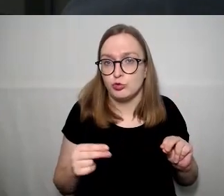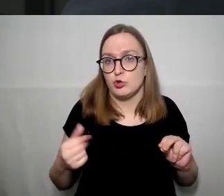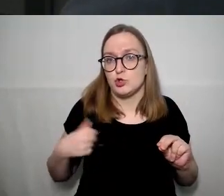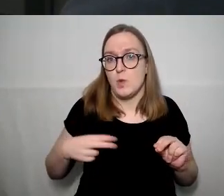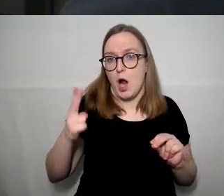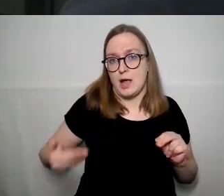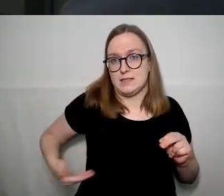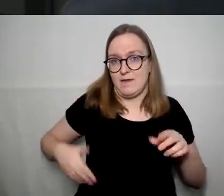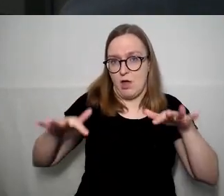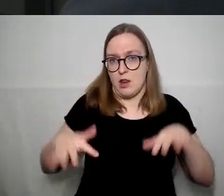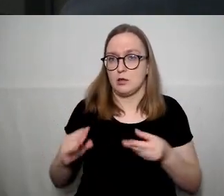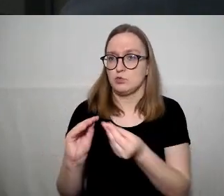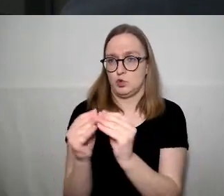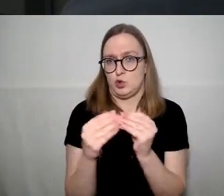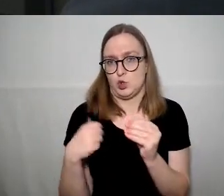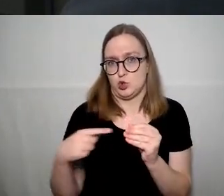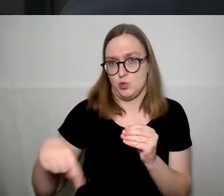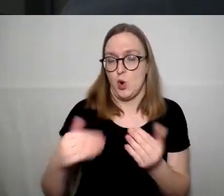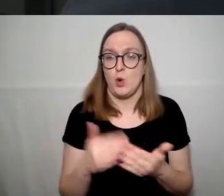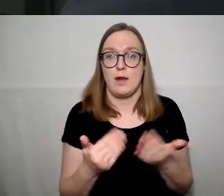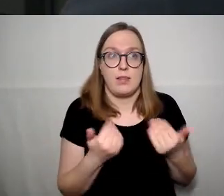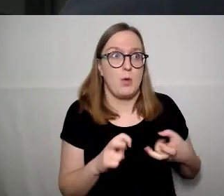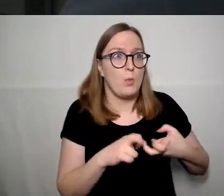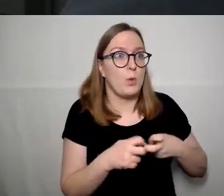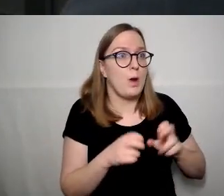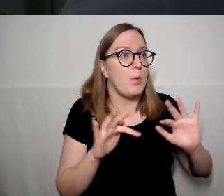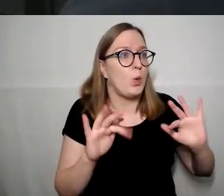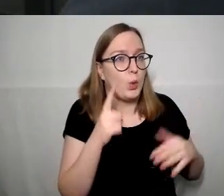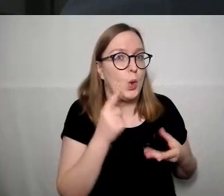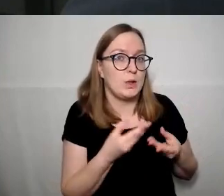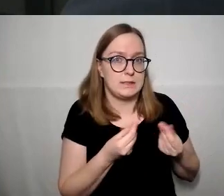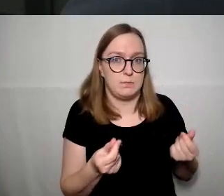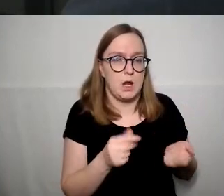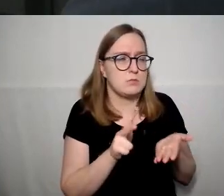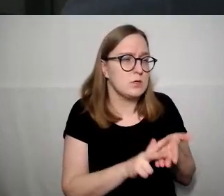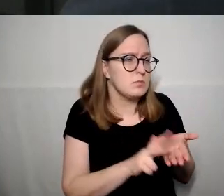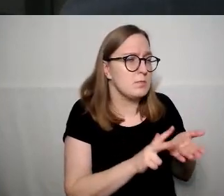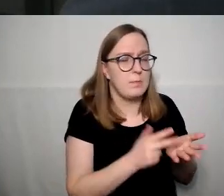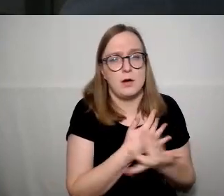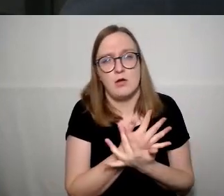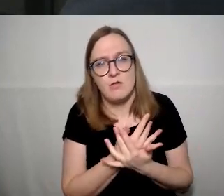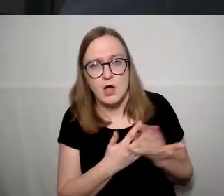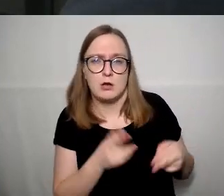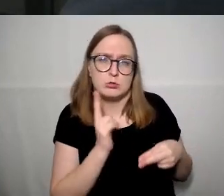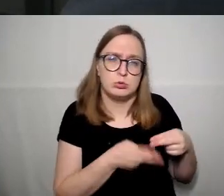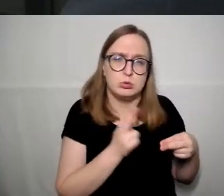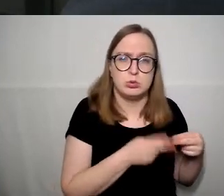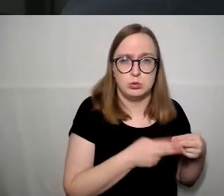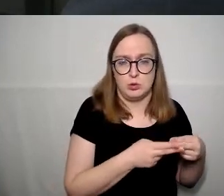nes šiuo metu didžioji dalis problemų, priimant įvairius sprendimus įvairiose srityse, yra todėl,